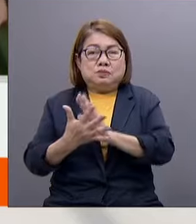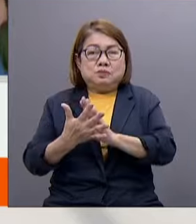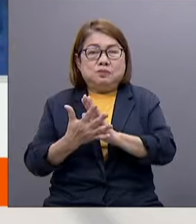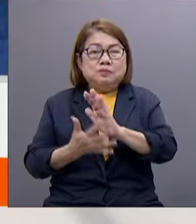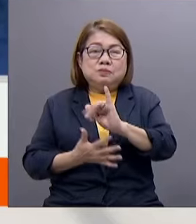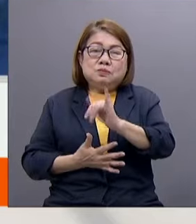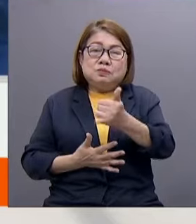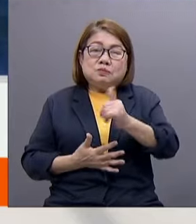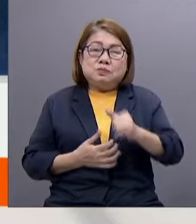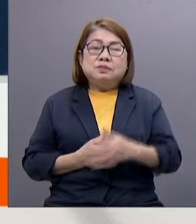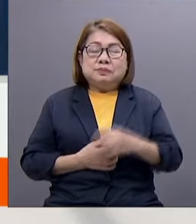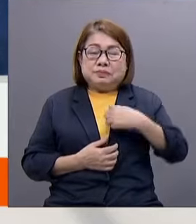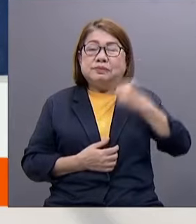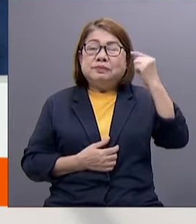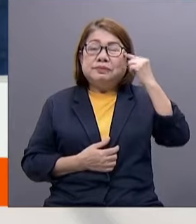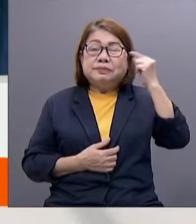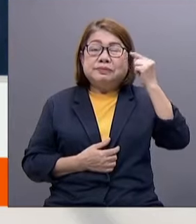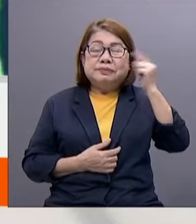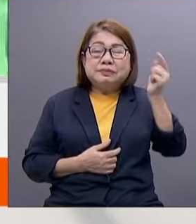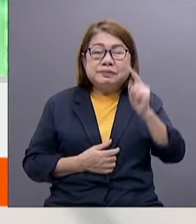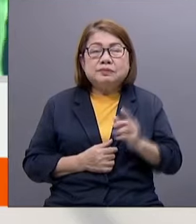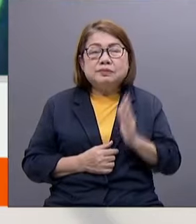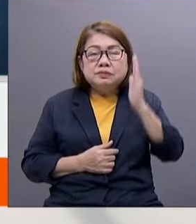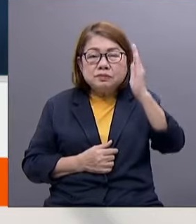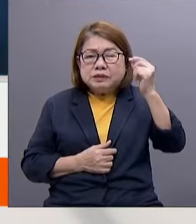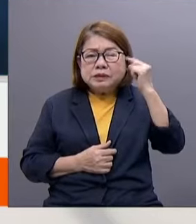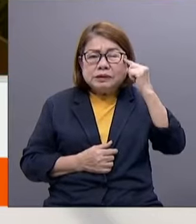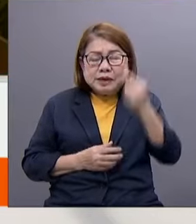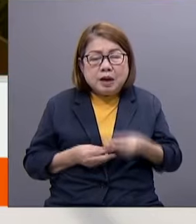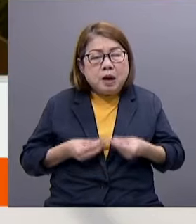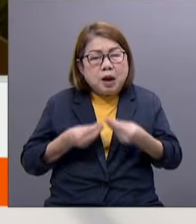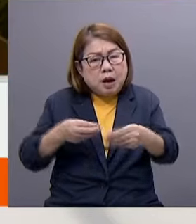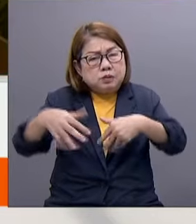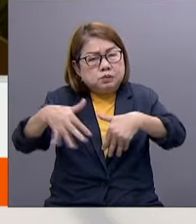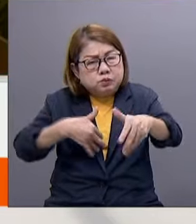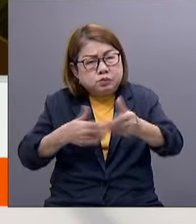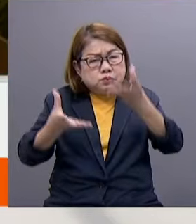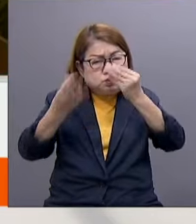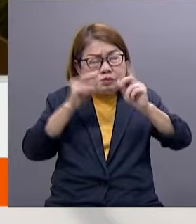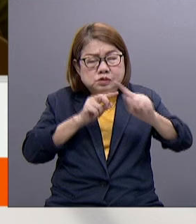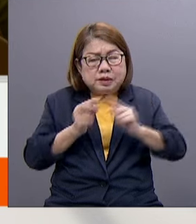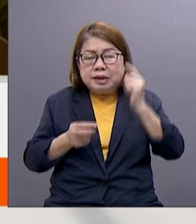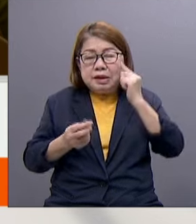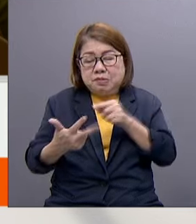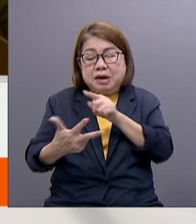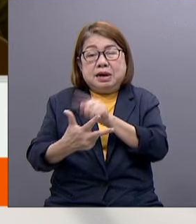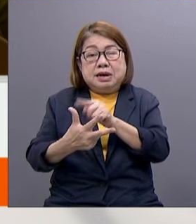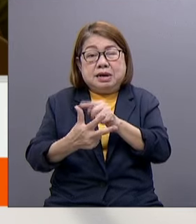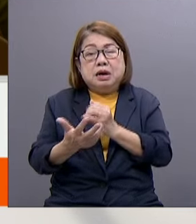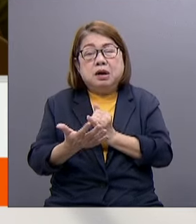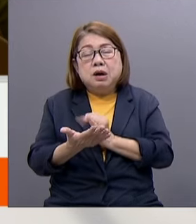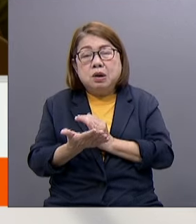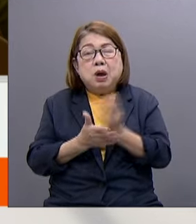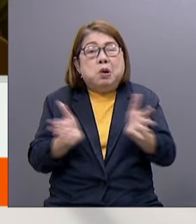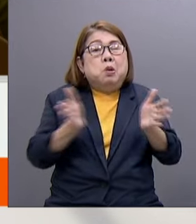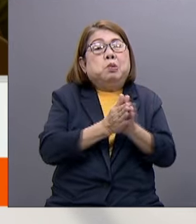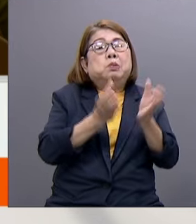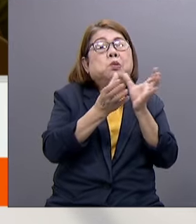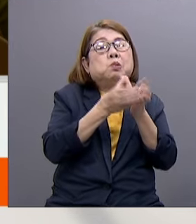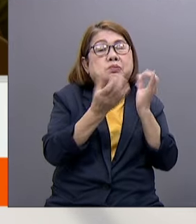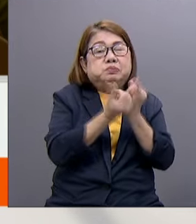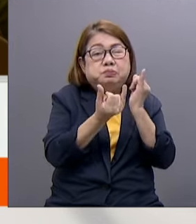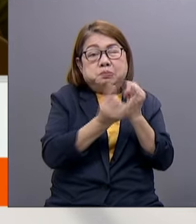เราหวังไว้เนี่ยมันจะดีขึ้นบ้างมันคงจะไม่เข้าทางเข้าไปทั้งหมดแต่ว่าถ้าคาดการไว้ต